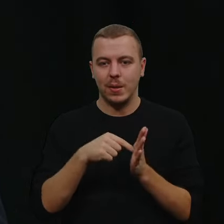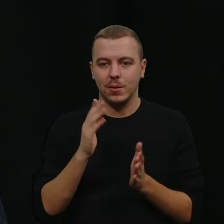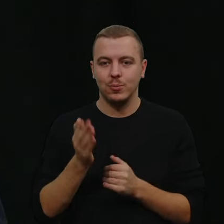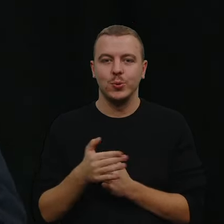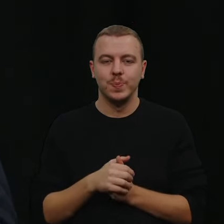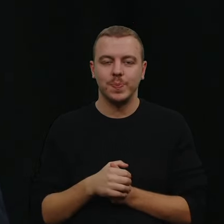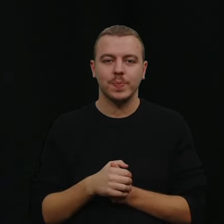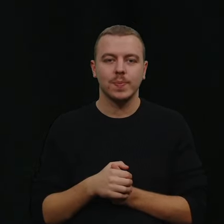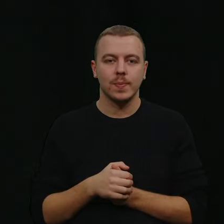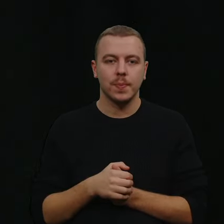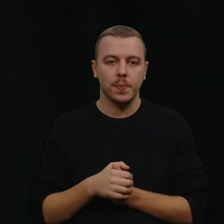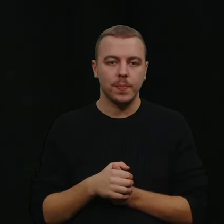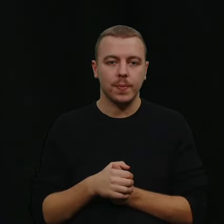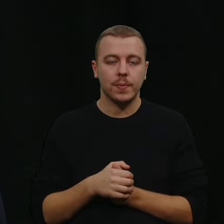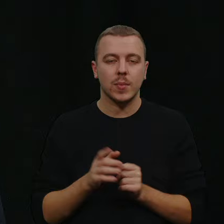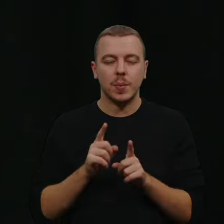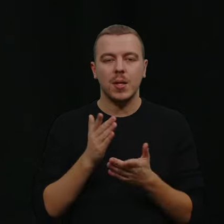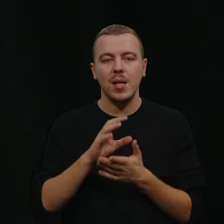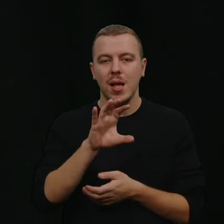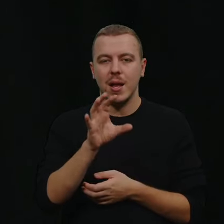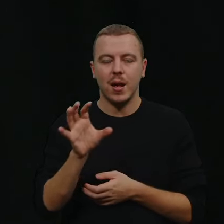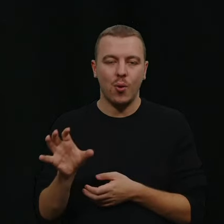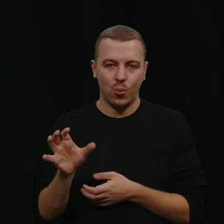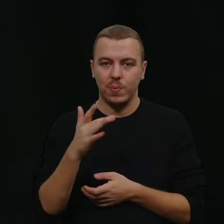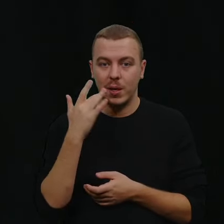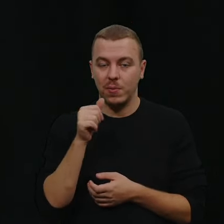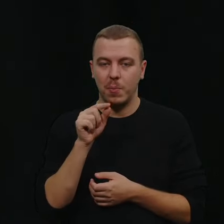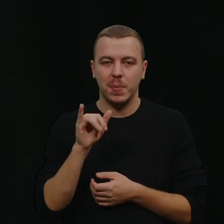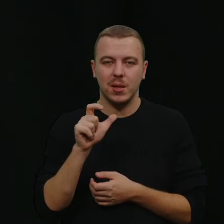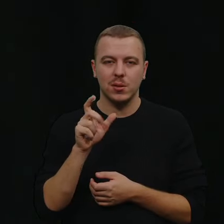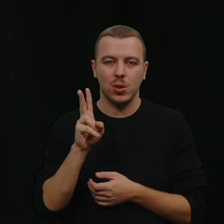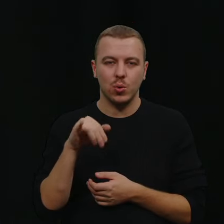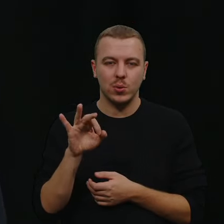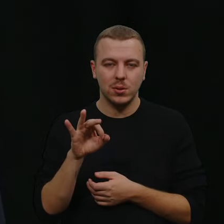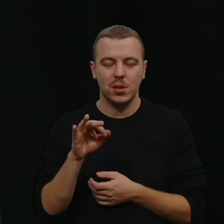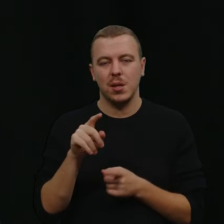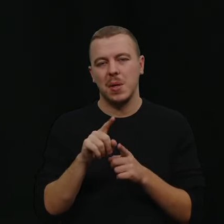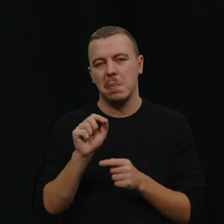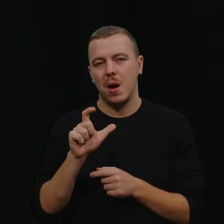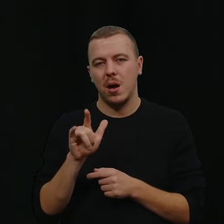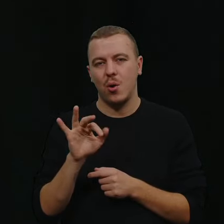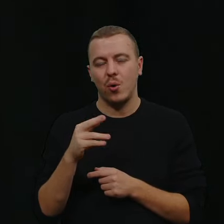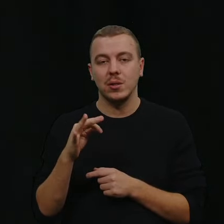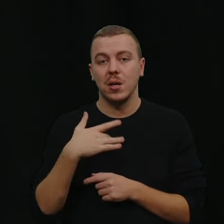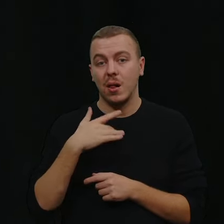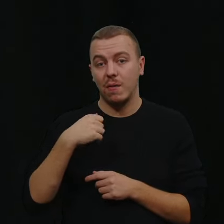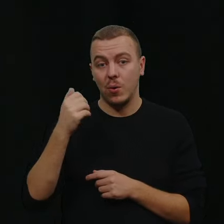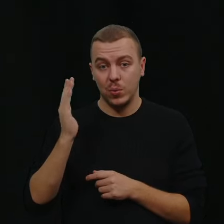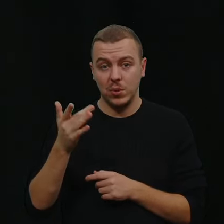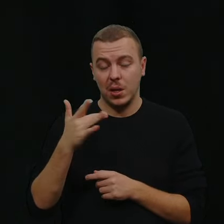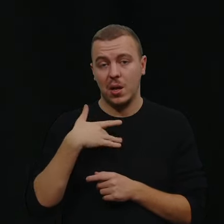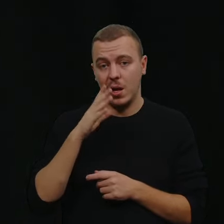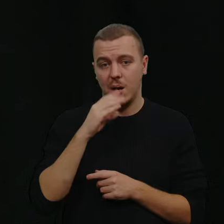save įsikėlę, arba kaip yra regionų partijos, nu, pavyzdžiui, Pinskus ir gal Palionis laimėtų, kur aš realiai